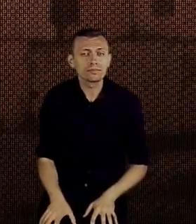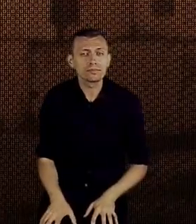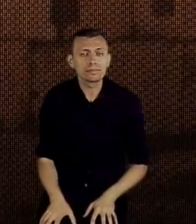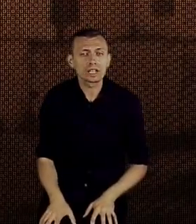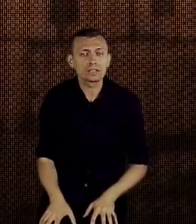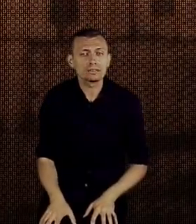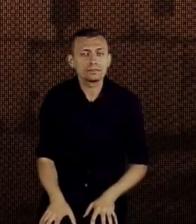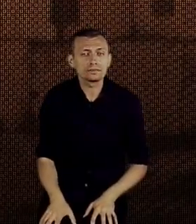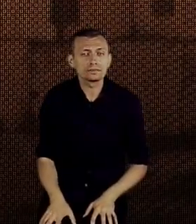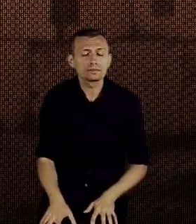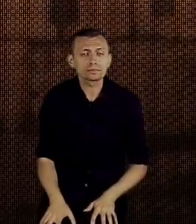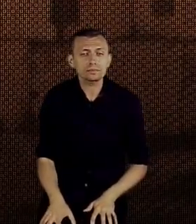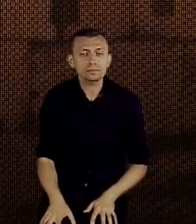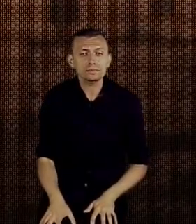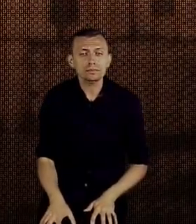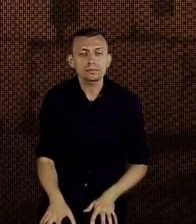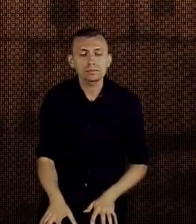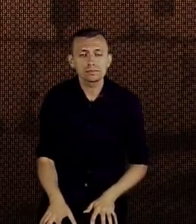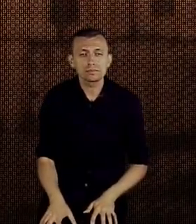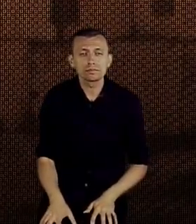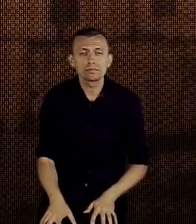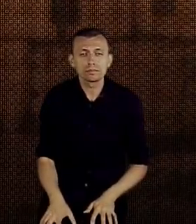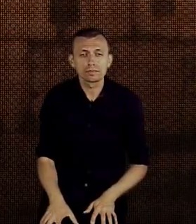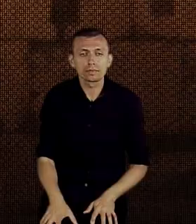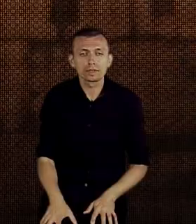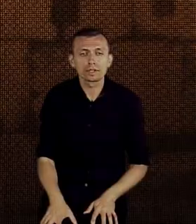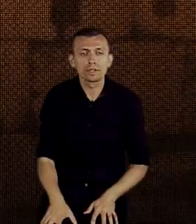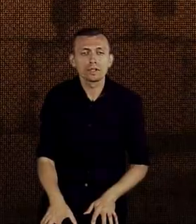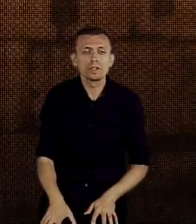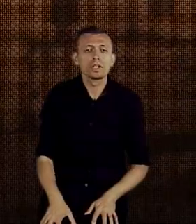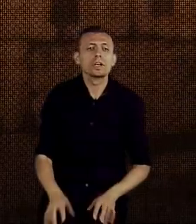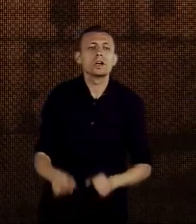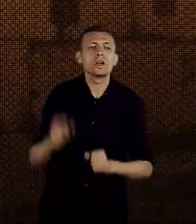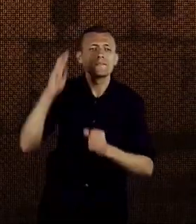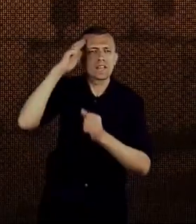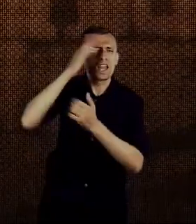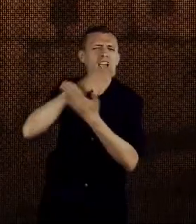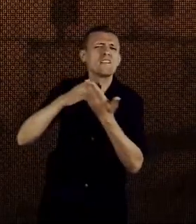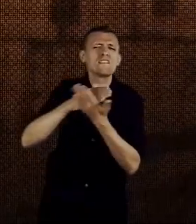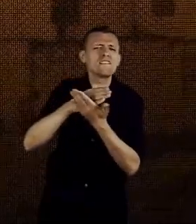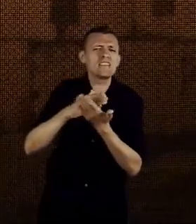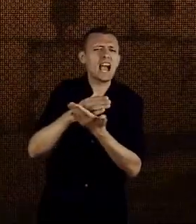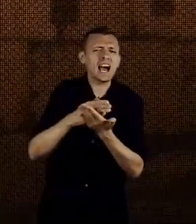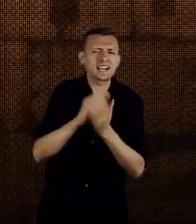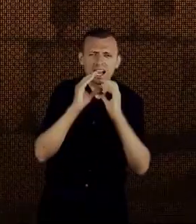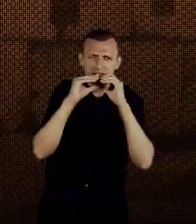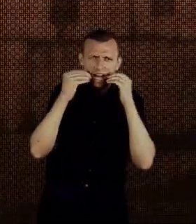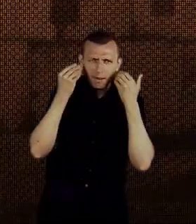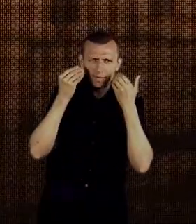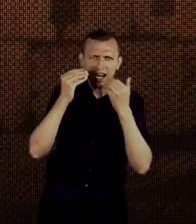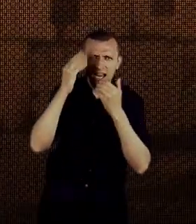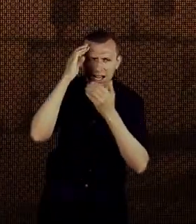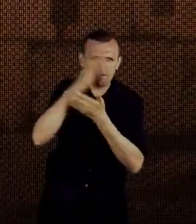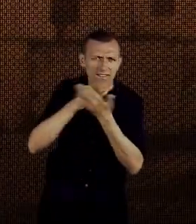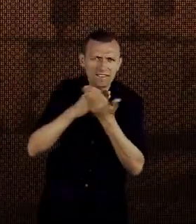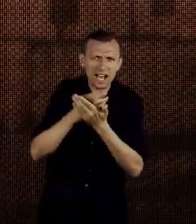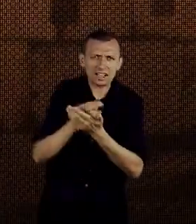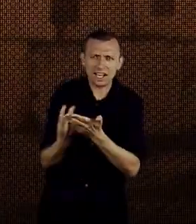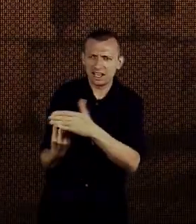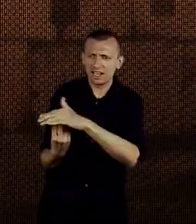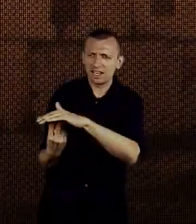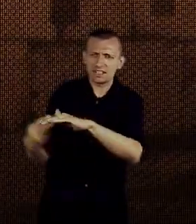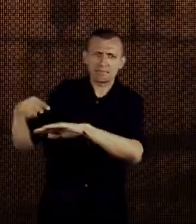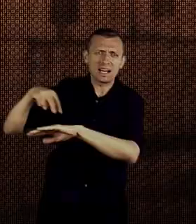dwóch faktach dotyczących właśnie tej drogi na górę Moria. Jest to opisane w Księdze